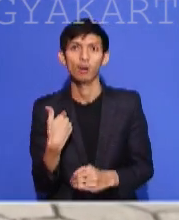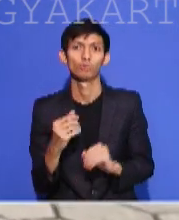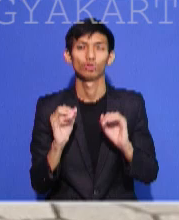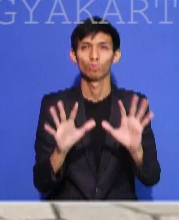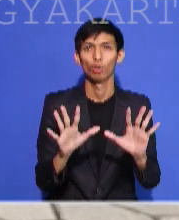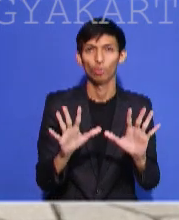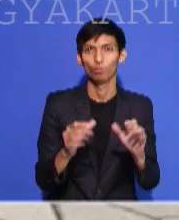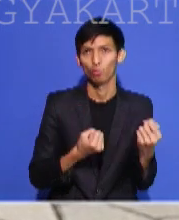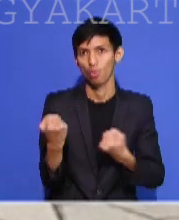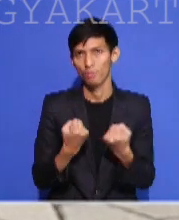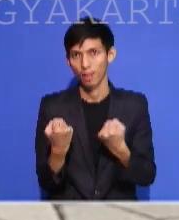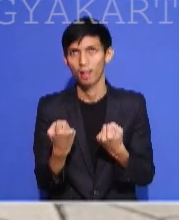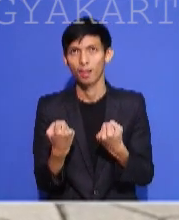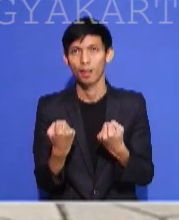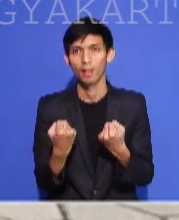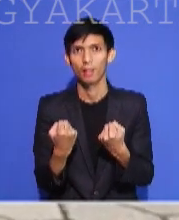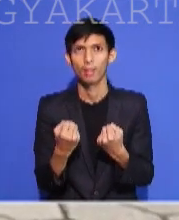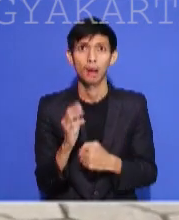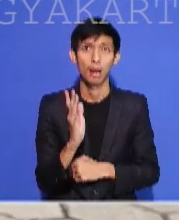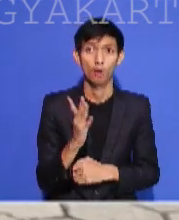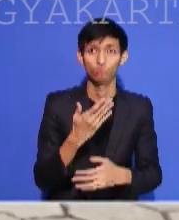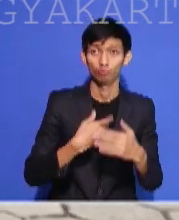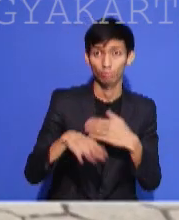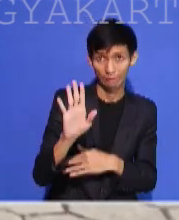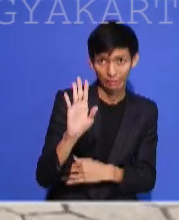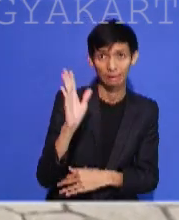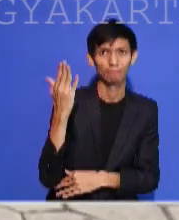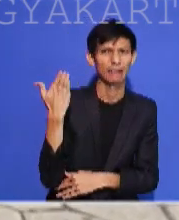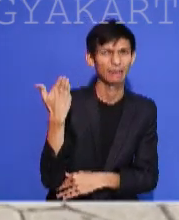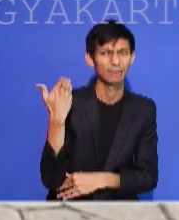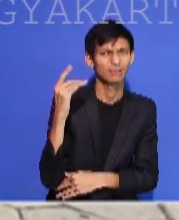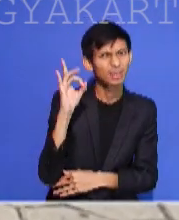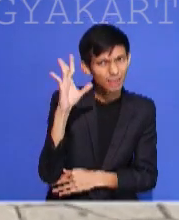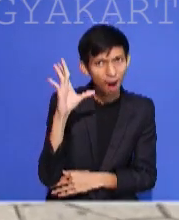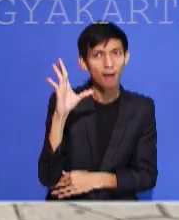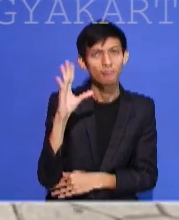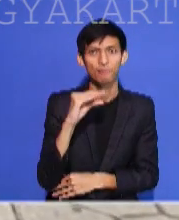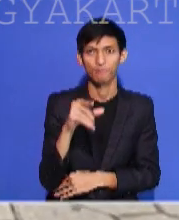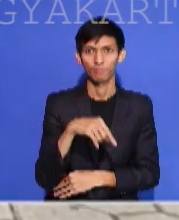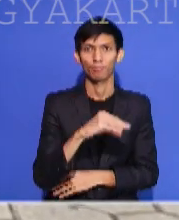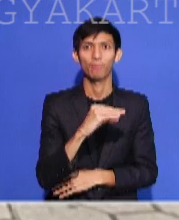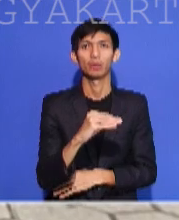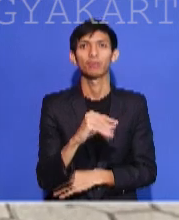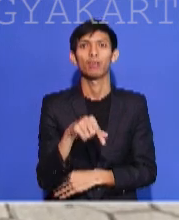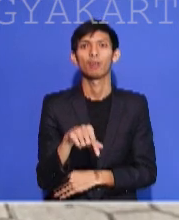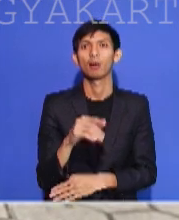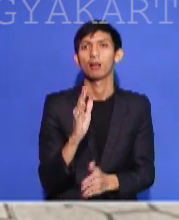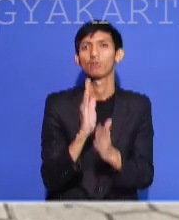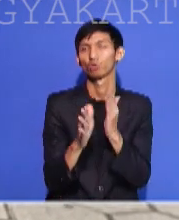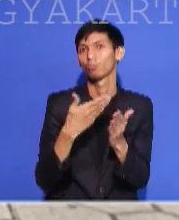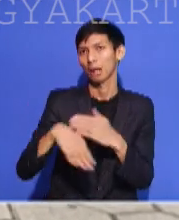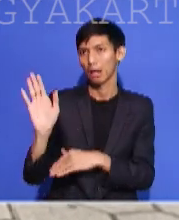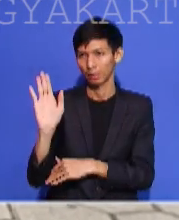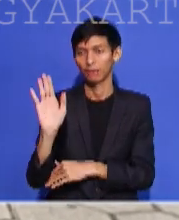truk. Kalau loadingnya sudah dari kemarin siang, jadi pagi ini sudah langsung bisa berangkat semua 10